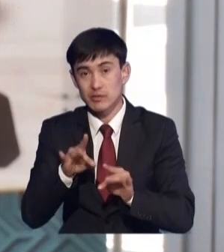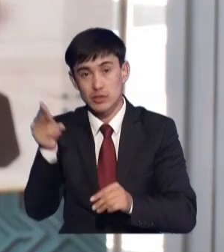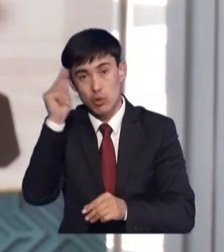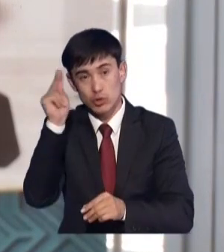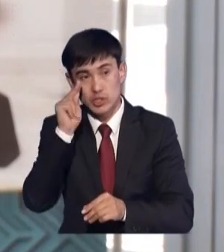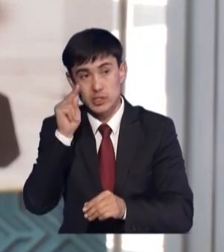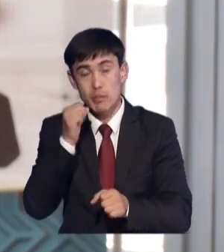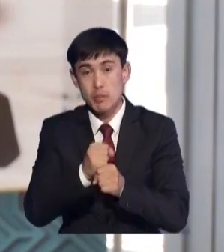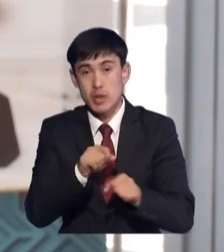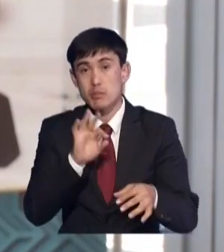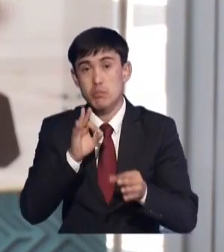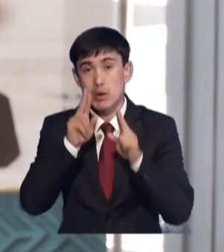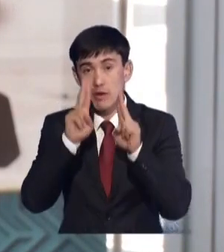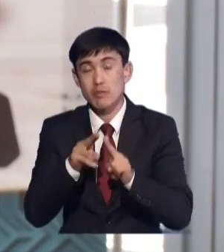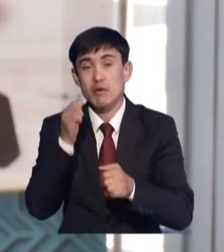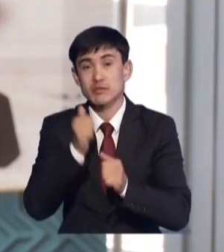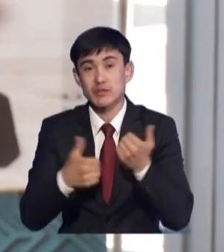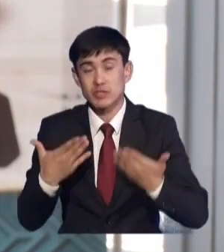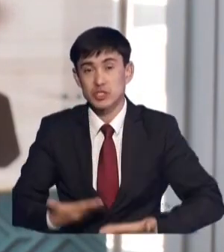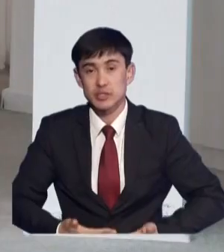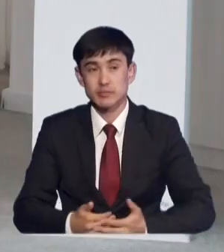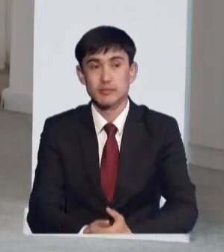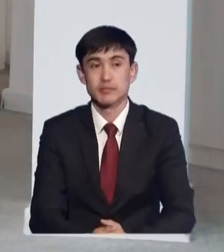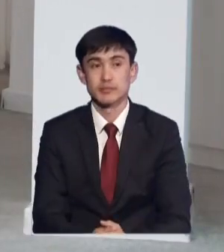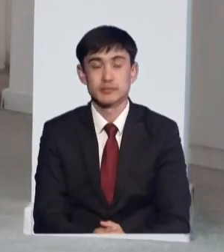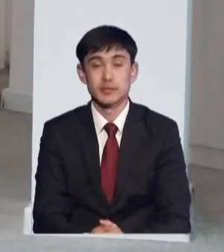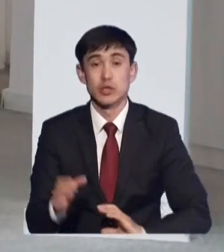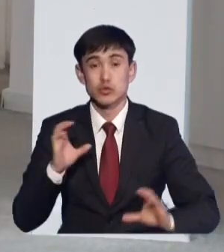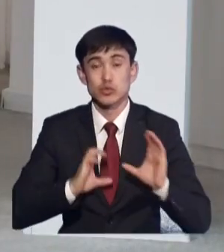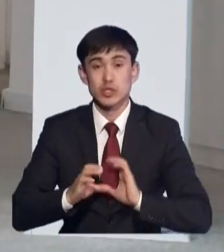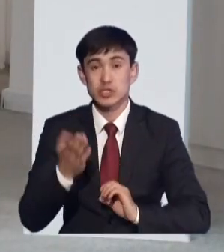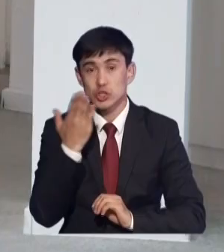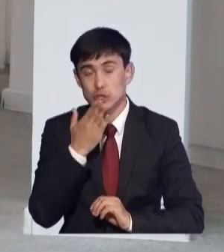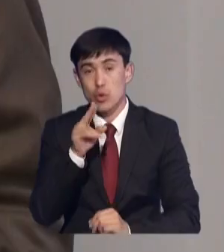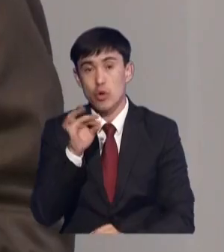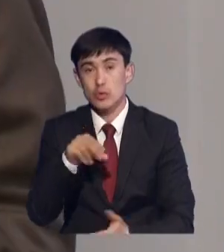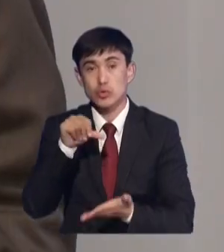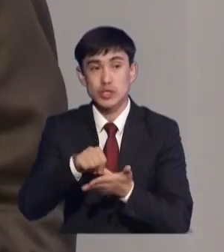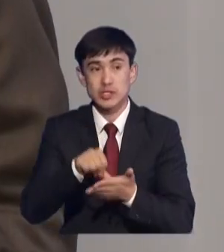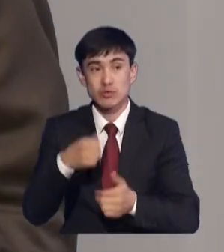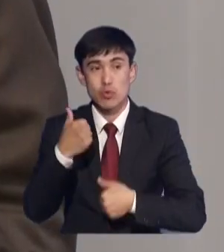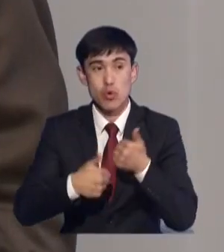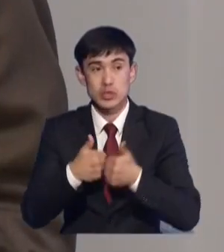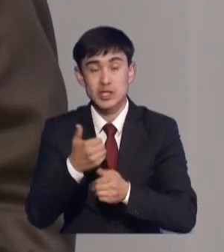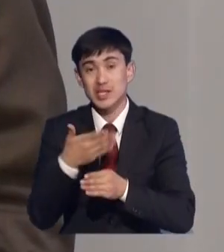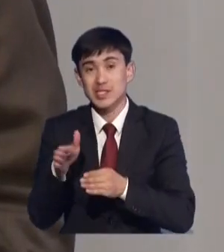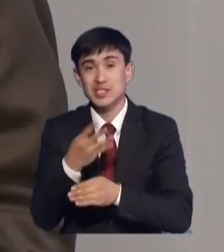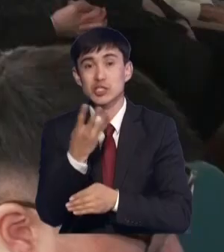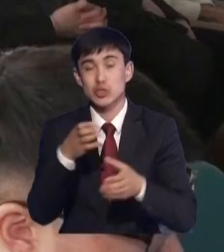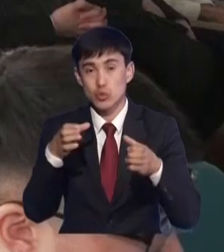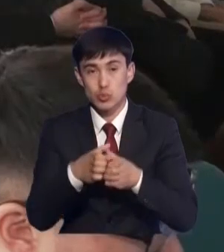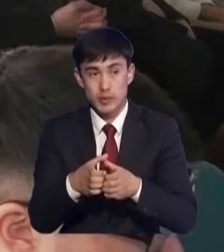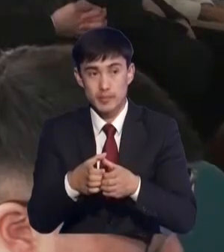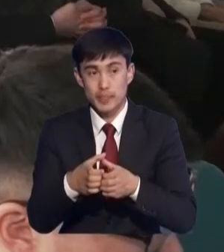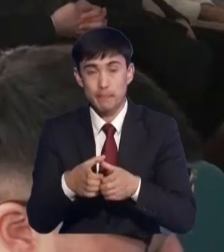научиться применять эти правила в повседневной жизни. Студенты-чтецы Корана, участвовавшие в конкурсе, разделились на 4